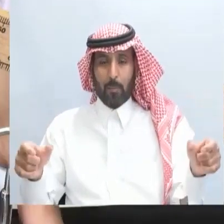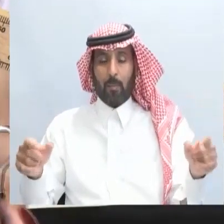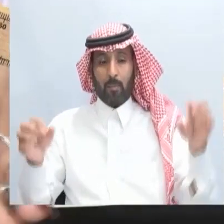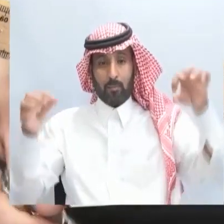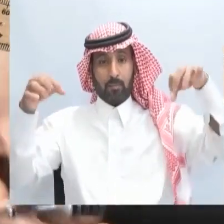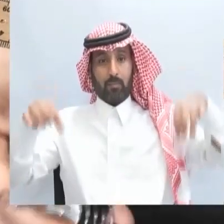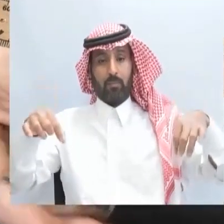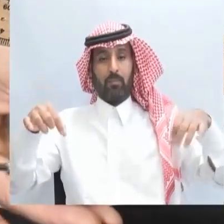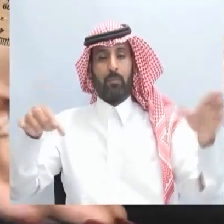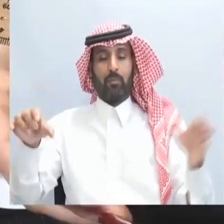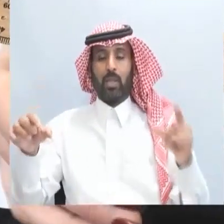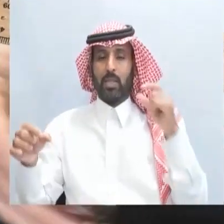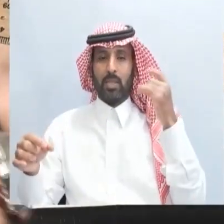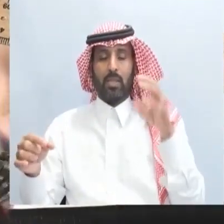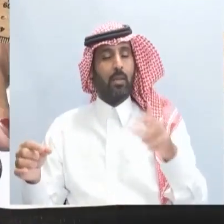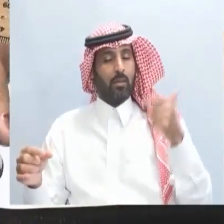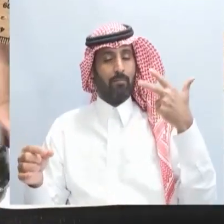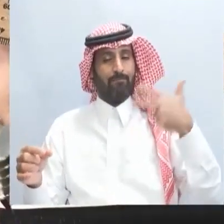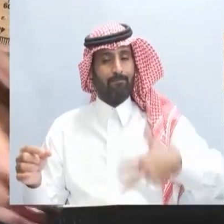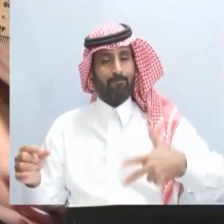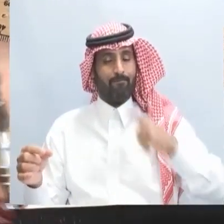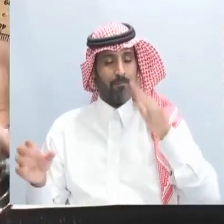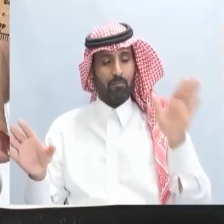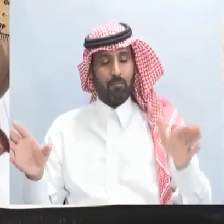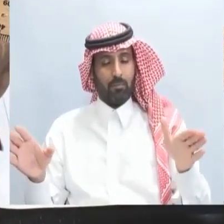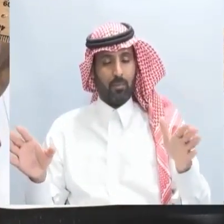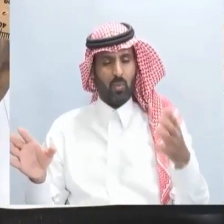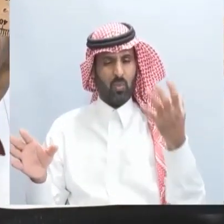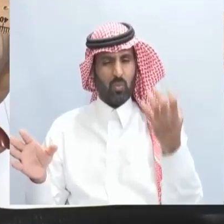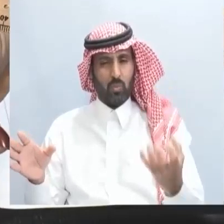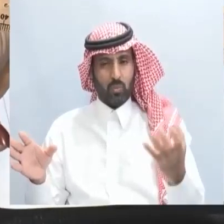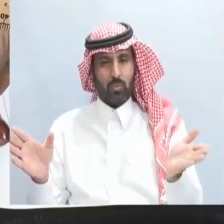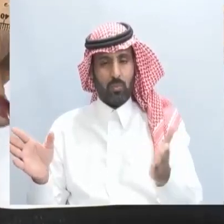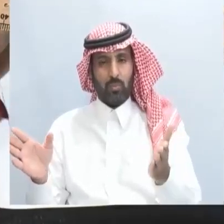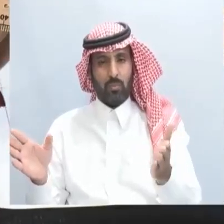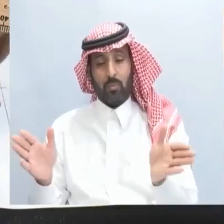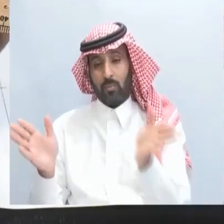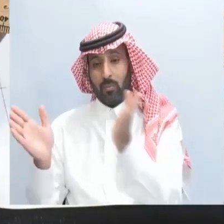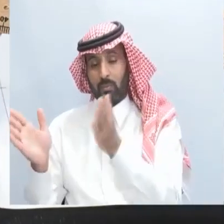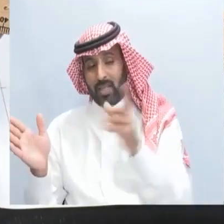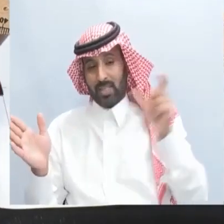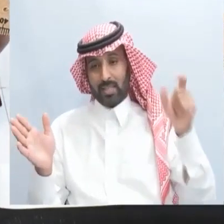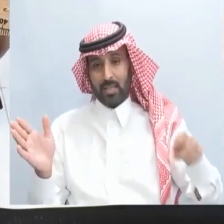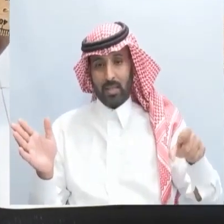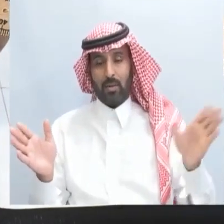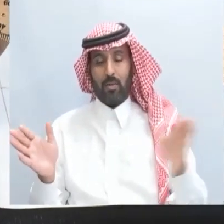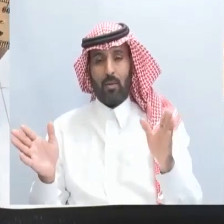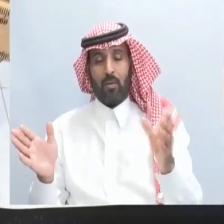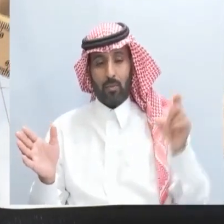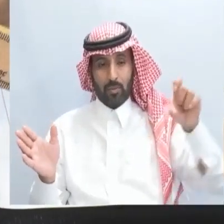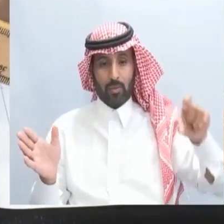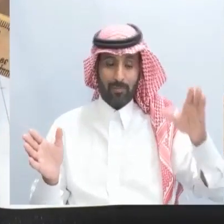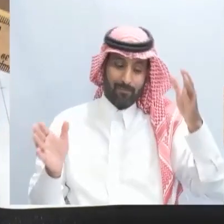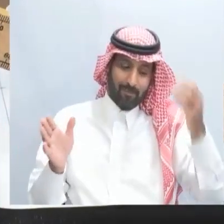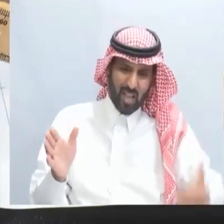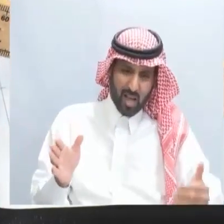الاثقال هذه مقدارها 80 انا اريد ان يكون ثقلي مقداره 80 واعلقه بهذا الجانب مجرد ان تعلقها بهذا